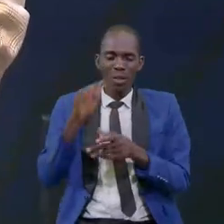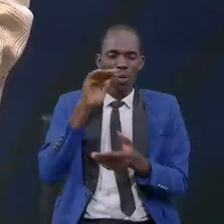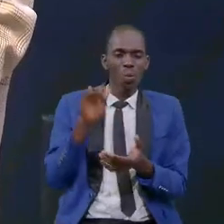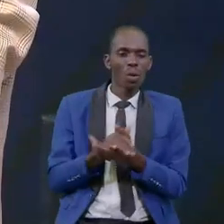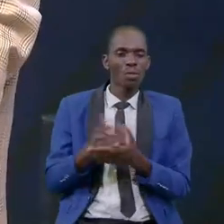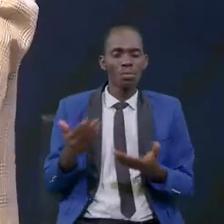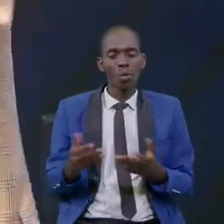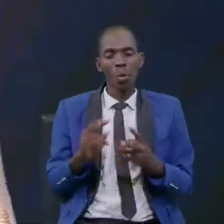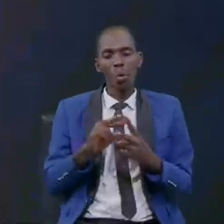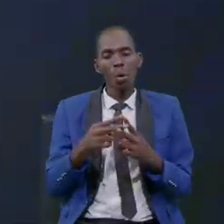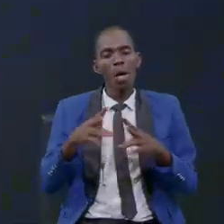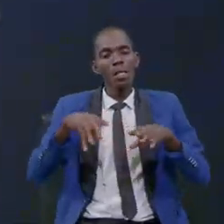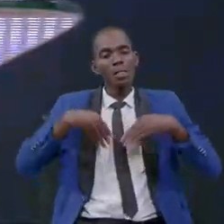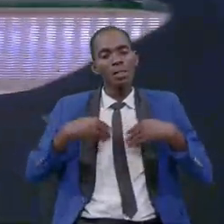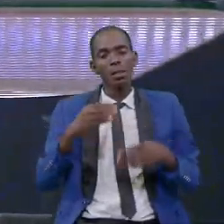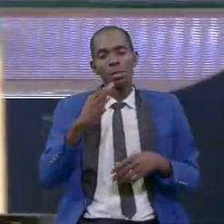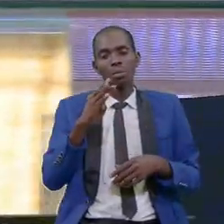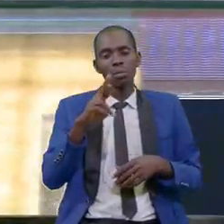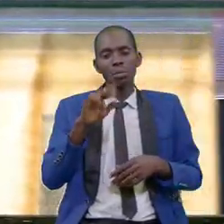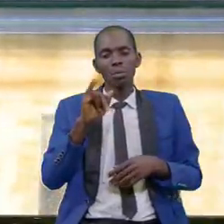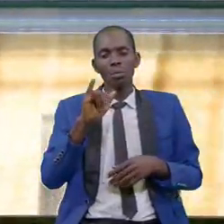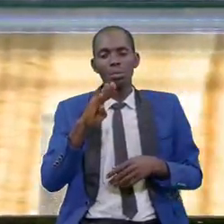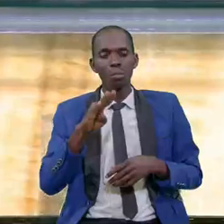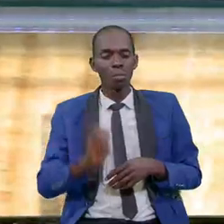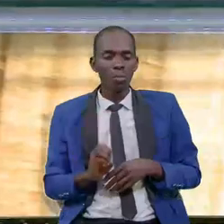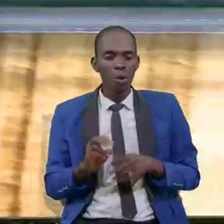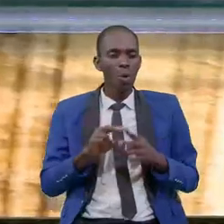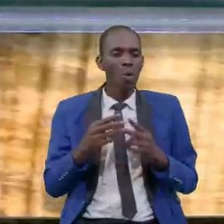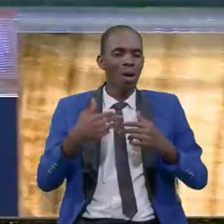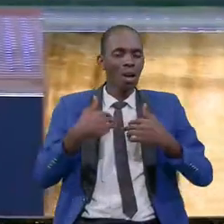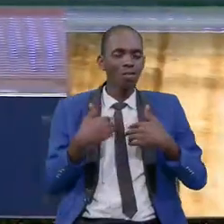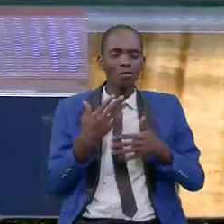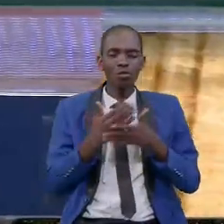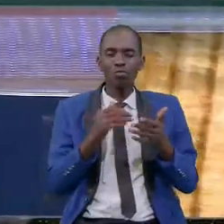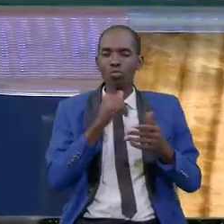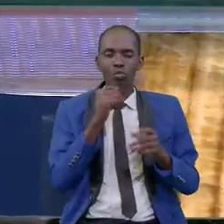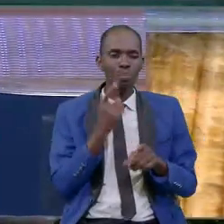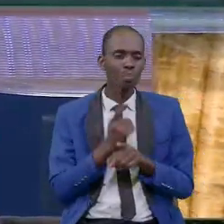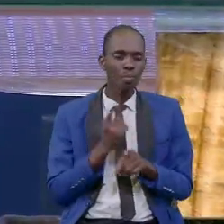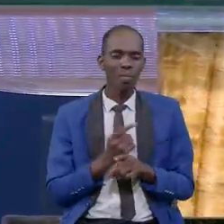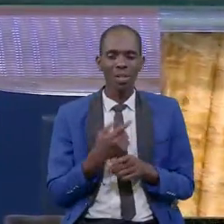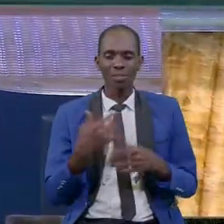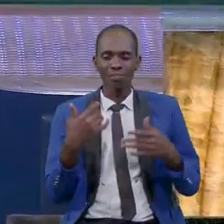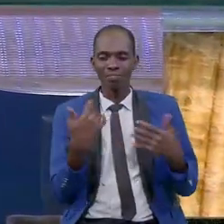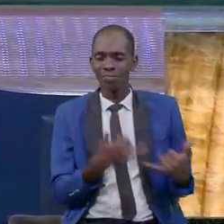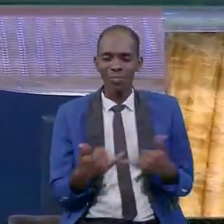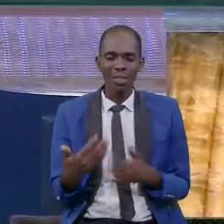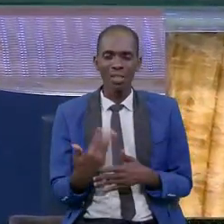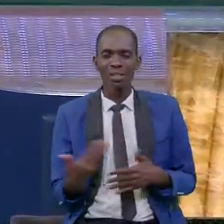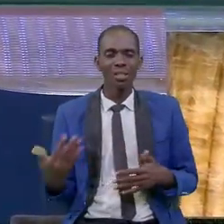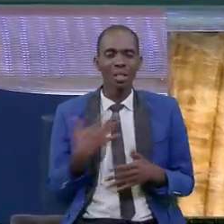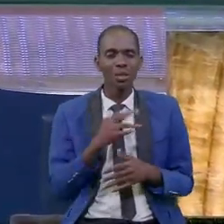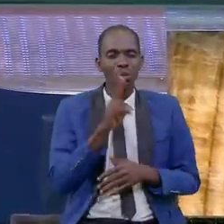mains, ou bien ils prennent la corruption, ou bien il utilise un